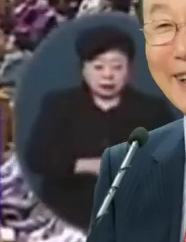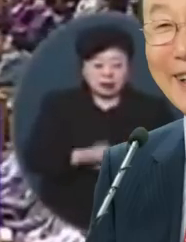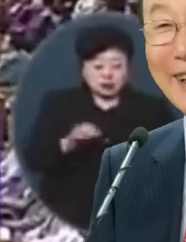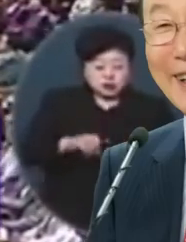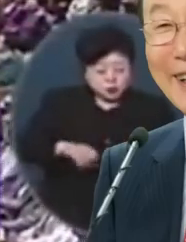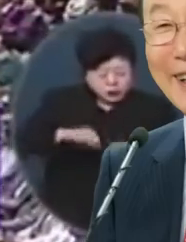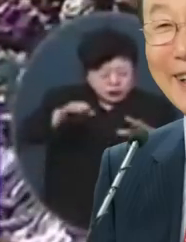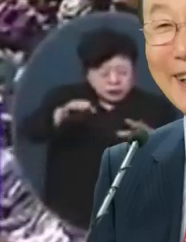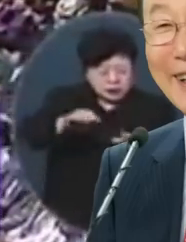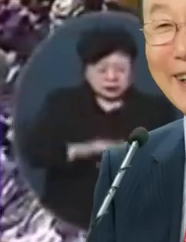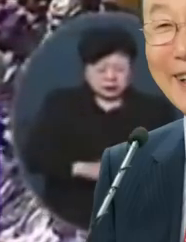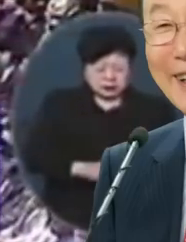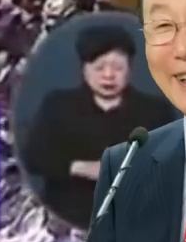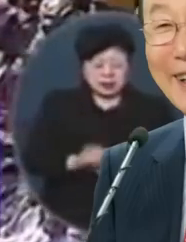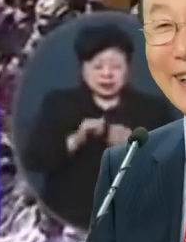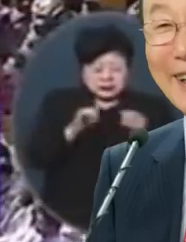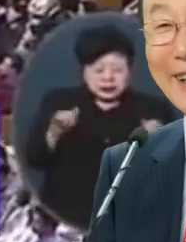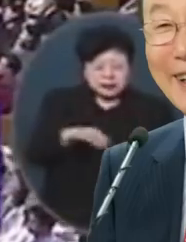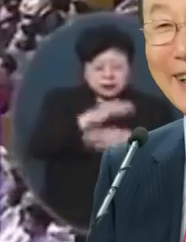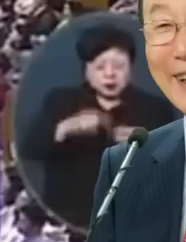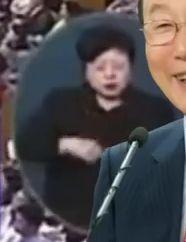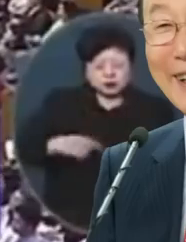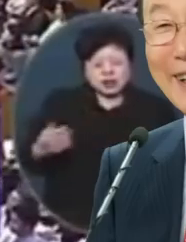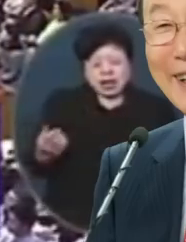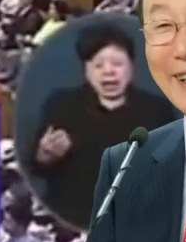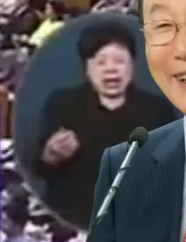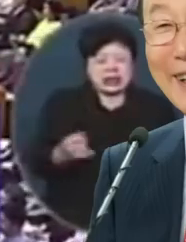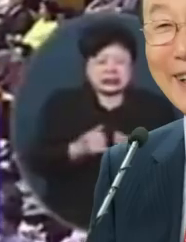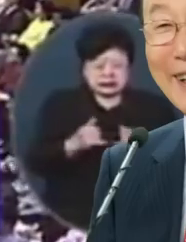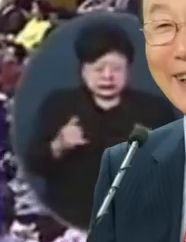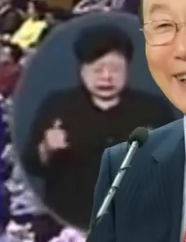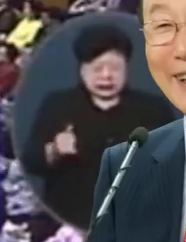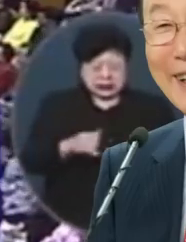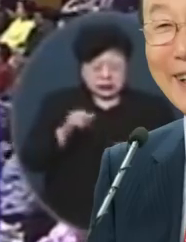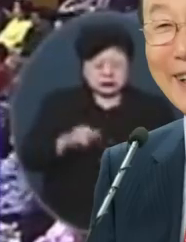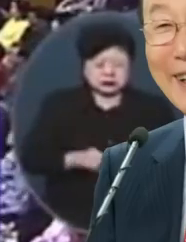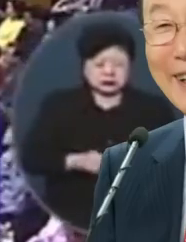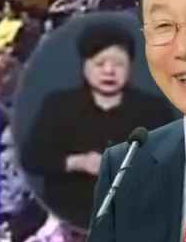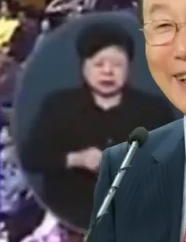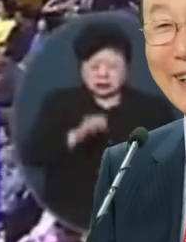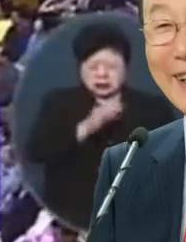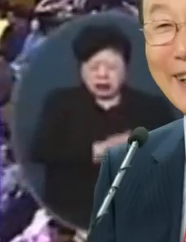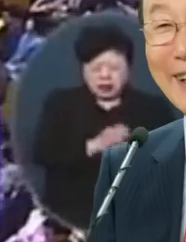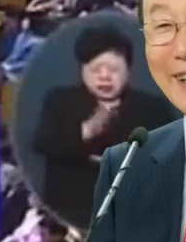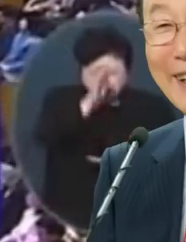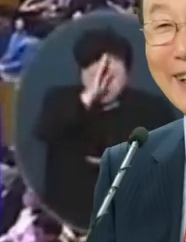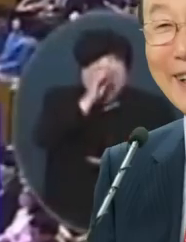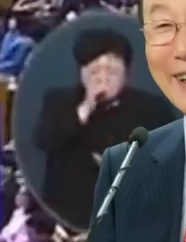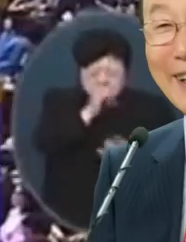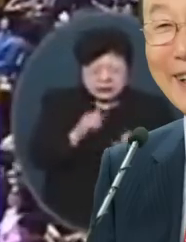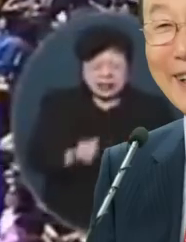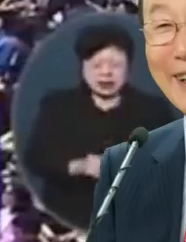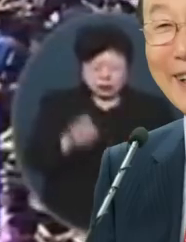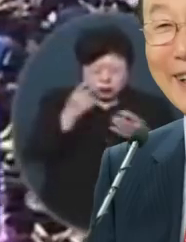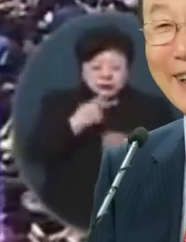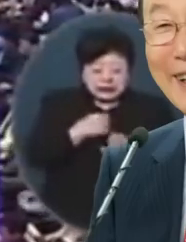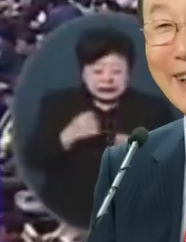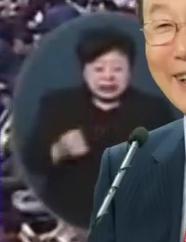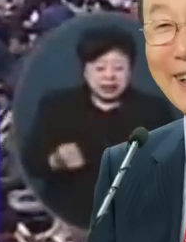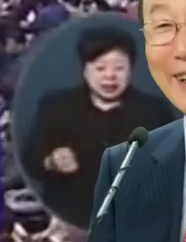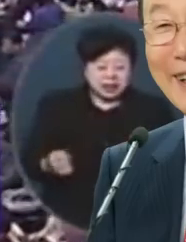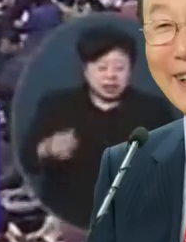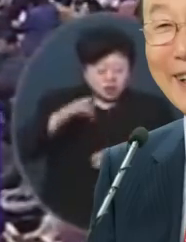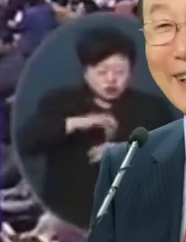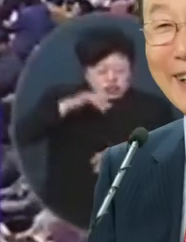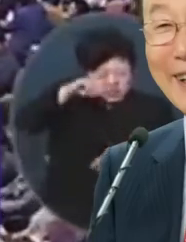소문이 온 수리아에 퍼진지라. 사람들이 모든 앓는 자 곧 각종 병에 걸려서 고통당하는 자,